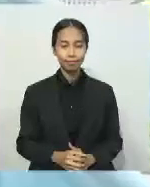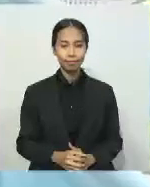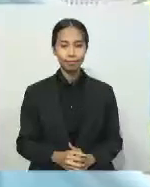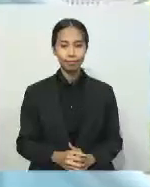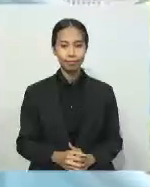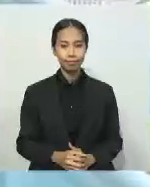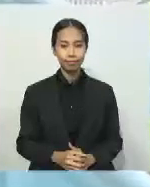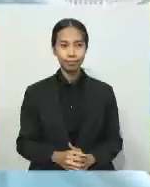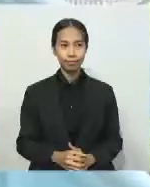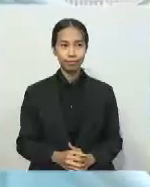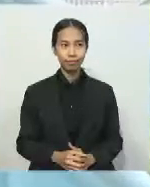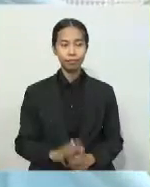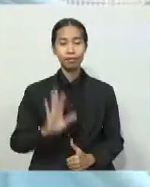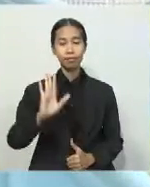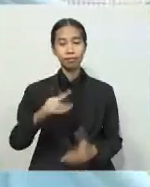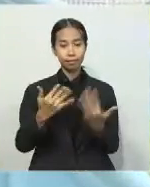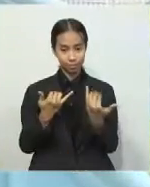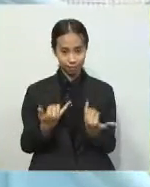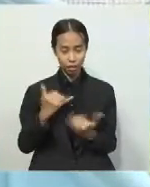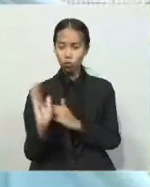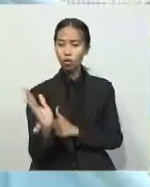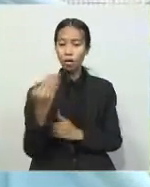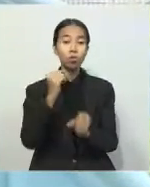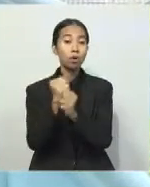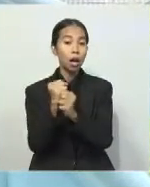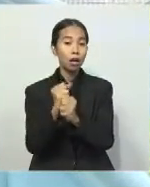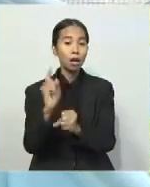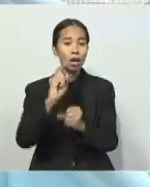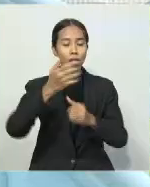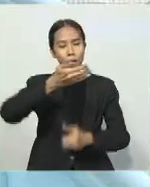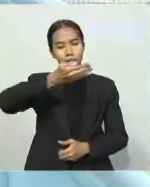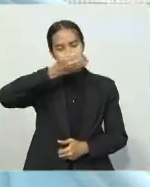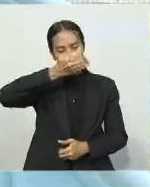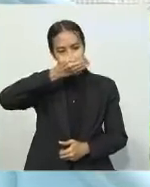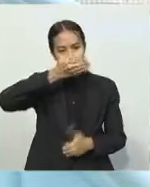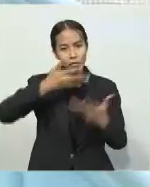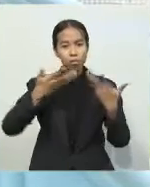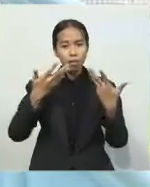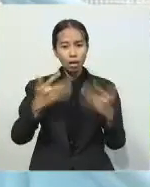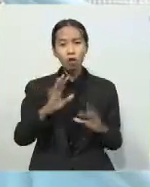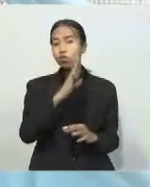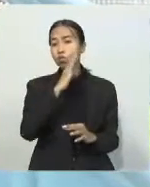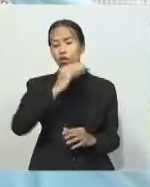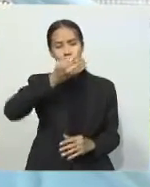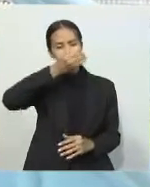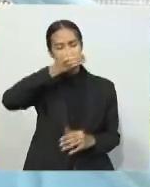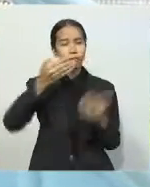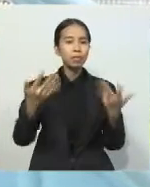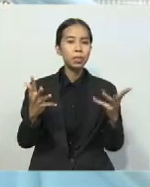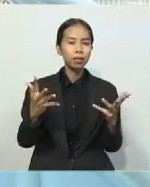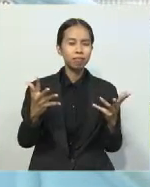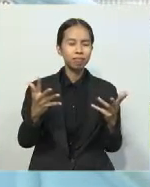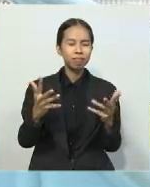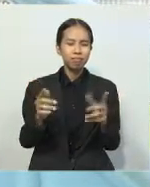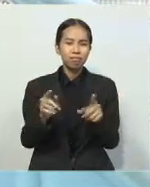เวลาเรามาทำงานเนี่ยตอนเช้าก็ต้องใส่แมสหน้ากากเนี้ยค่ะแล้วพอถ้าสมมติว่าเราไม่ได้ใส่แมสหรือยังไ